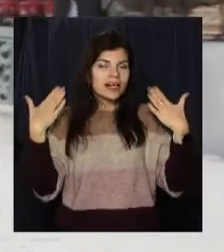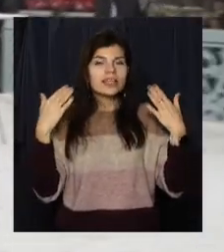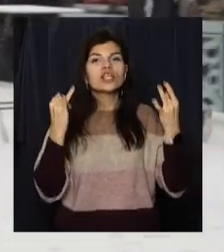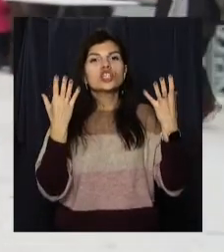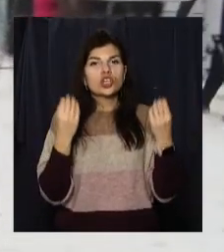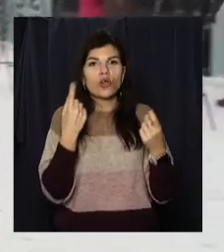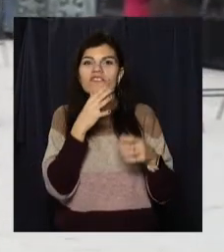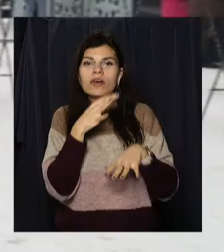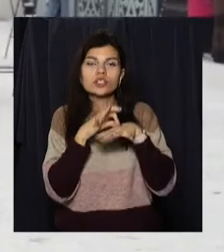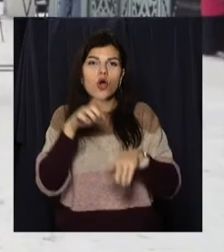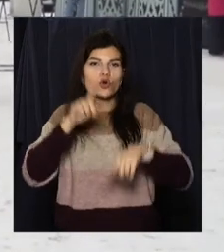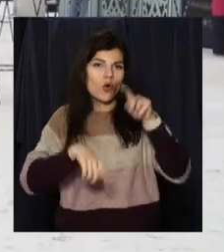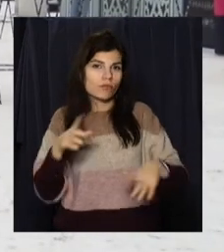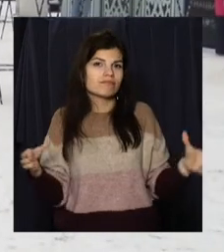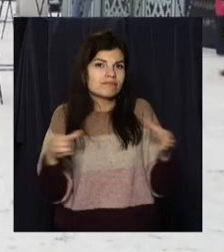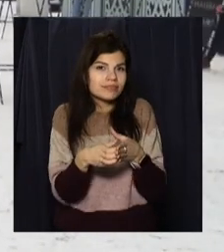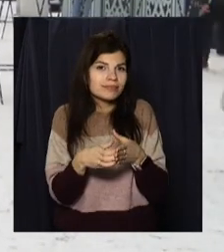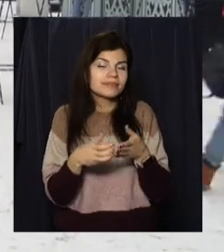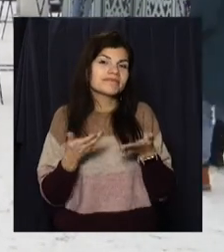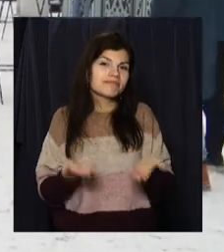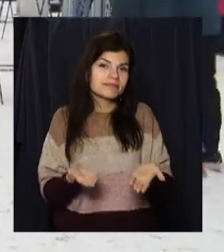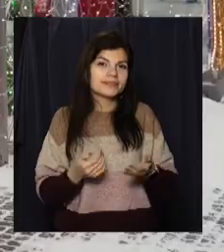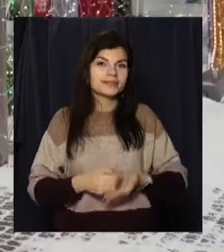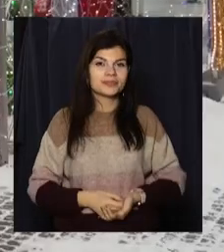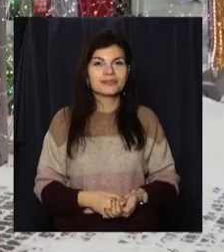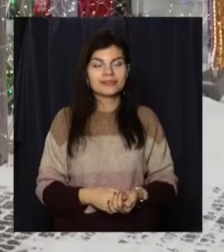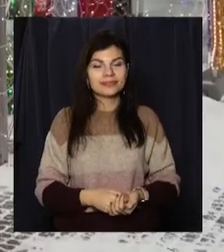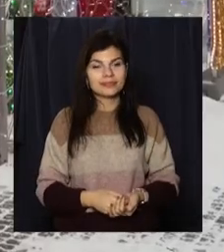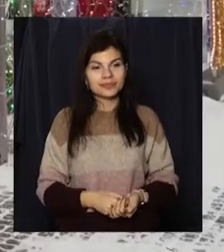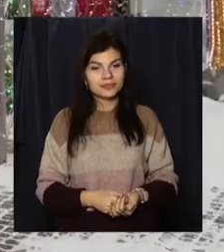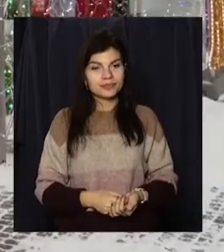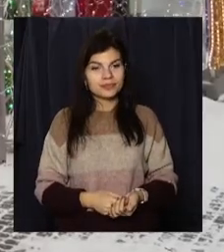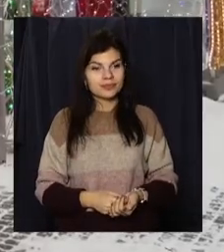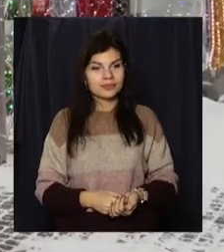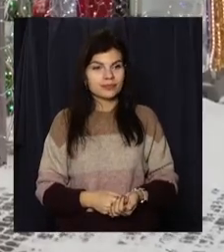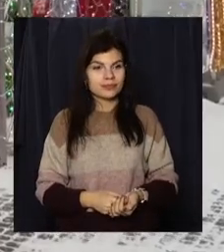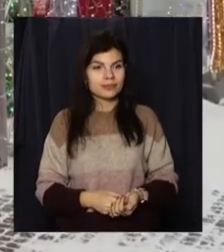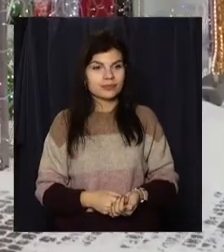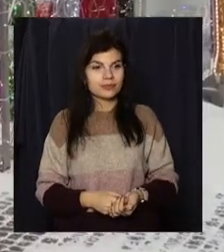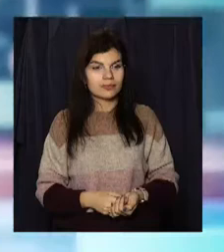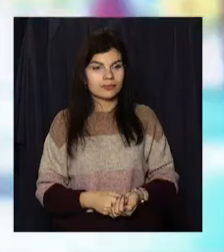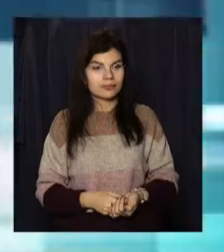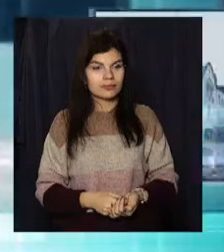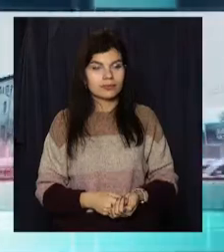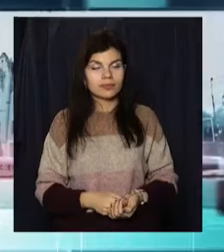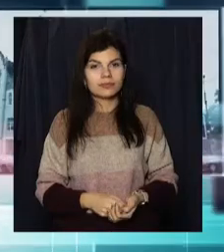нагода провести час у родинному колі. Марія Требушенко, Василь Самовар, Open News, телеканал «Відкритий».